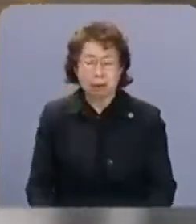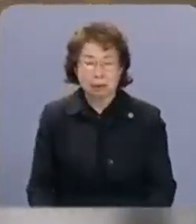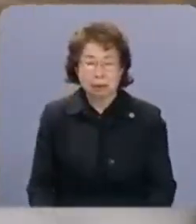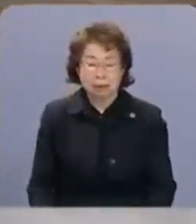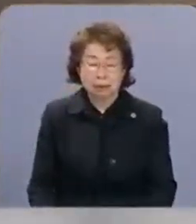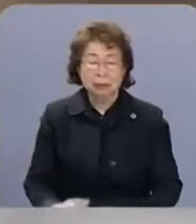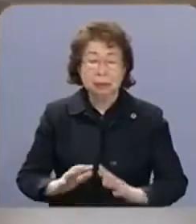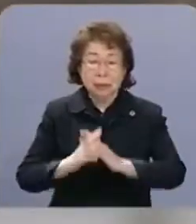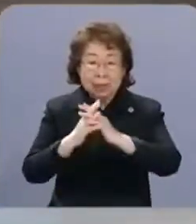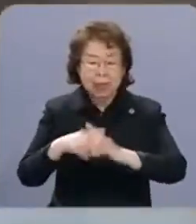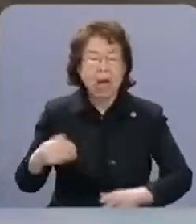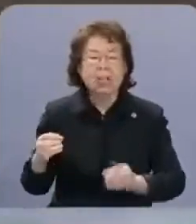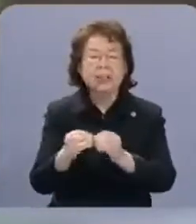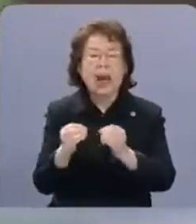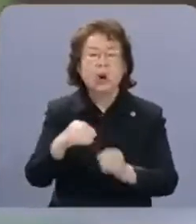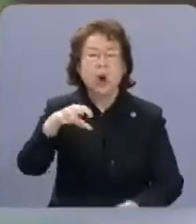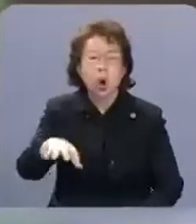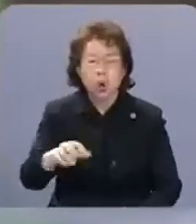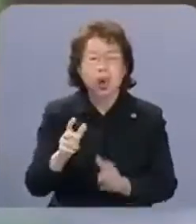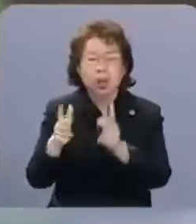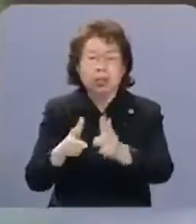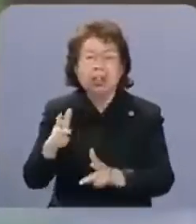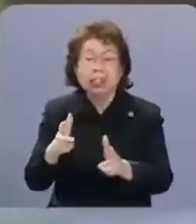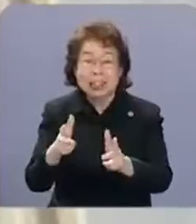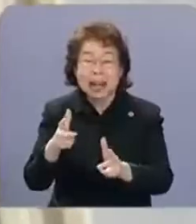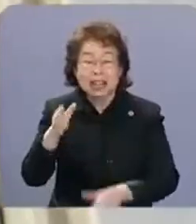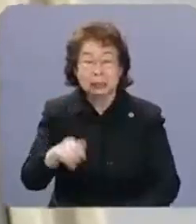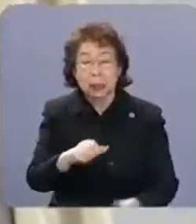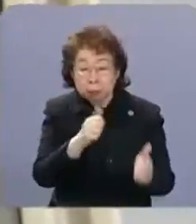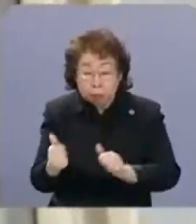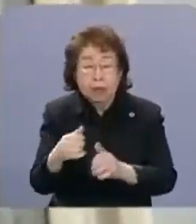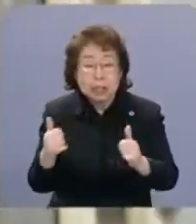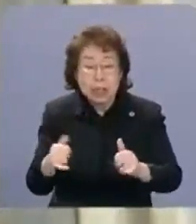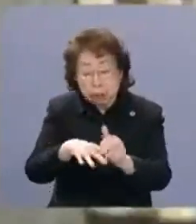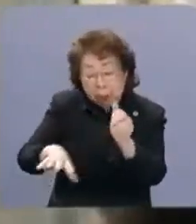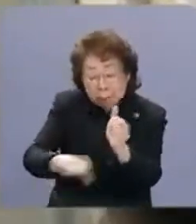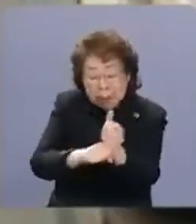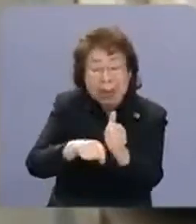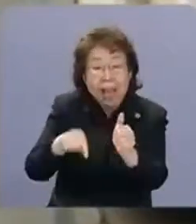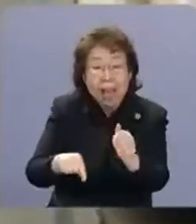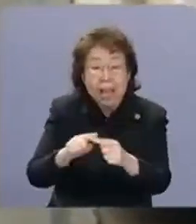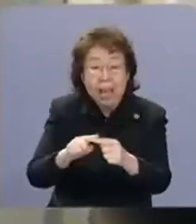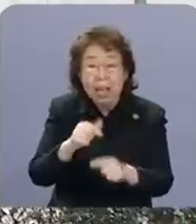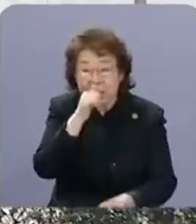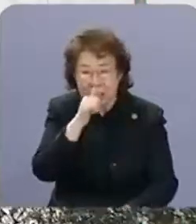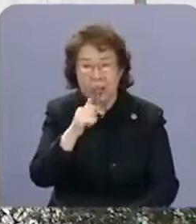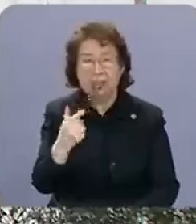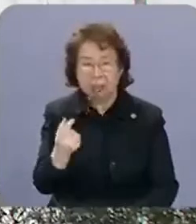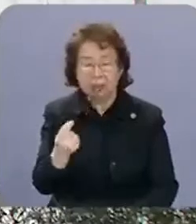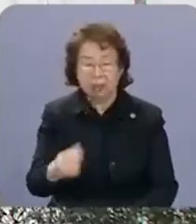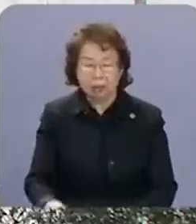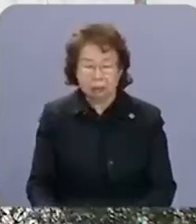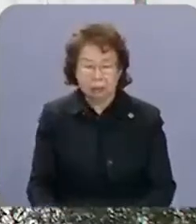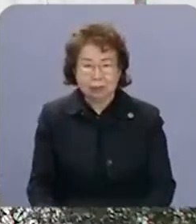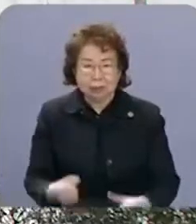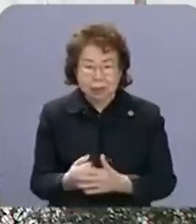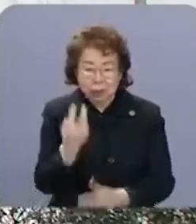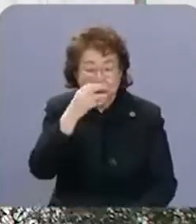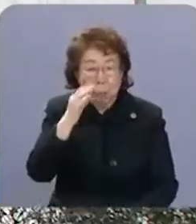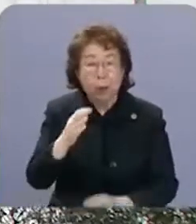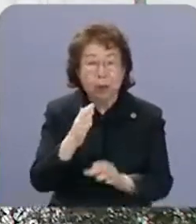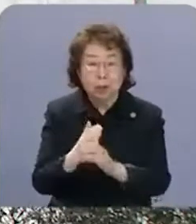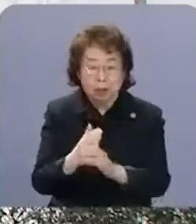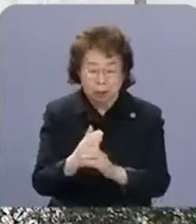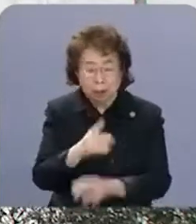시공사는 경남 창원에 있는 한 건설사로 숨진 노동자는 하청 업체 소속으로 확인됐습니다 수사에 나선 경찰은 우선